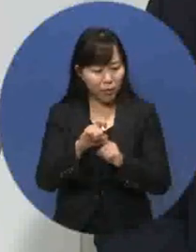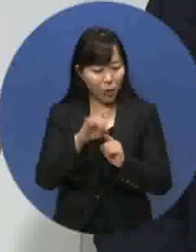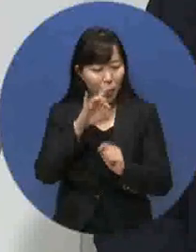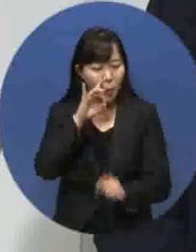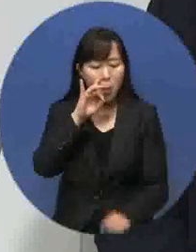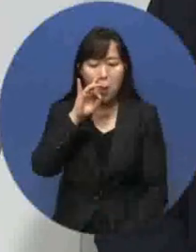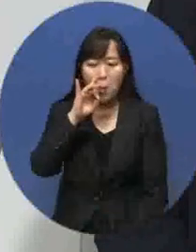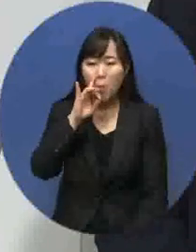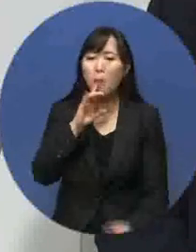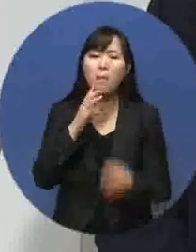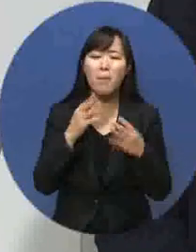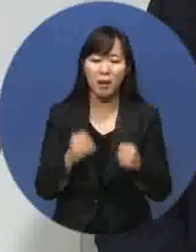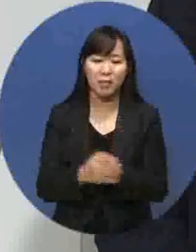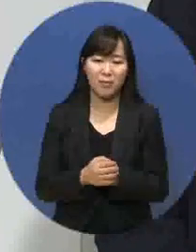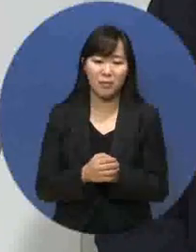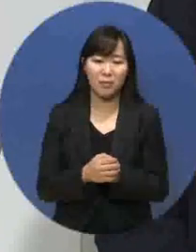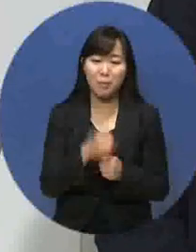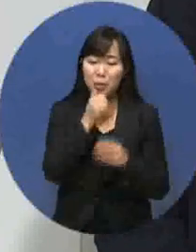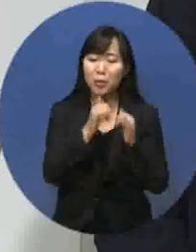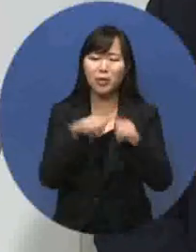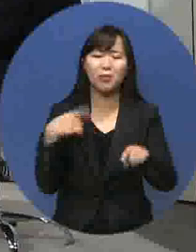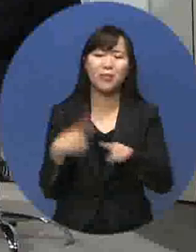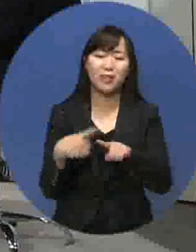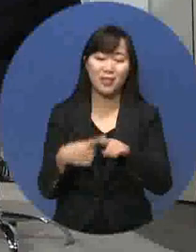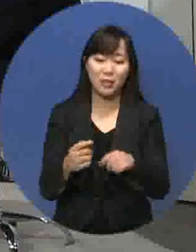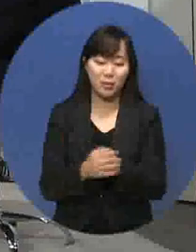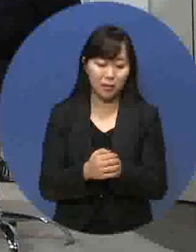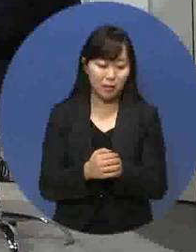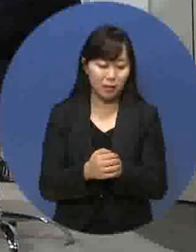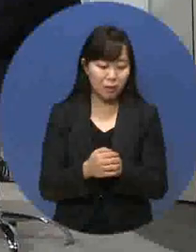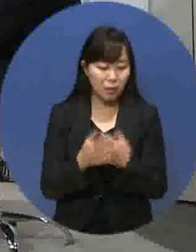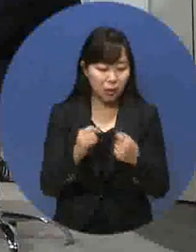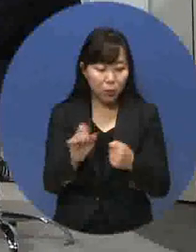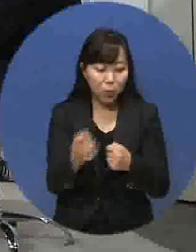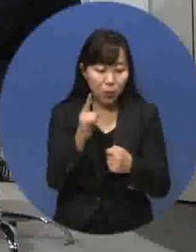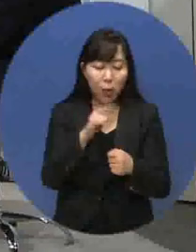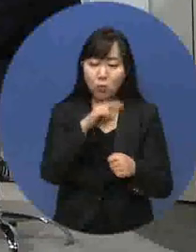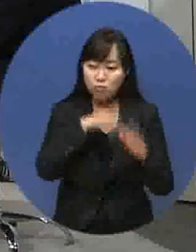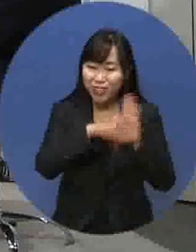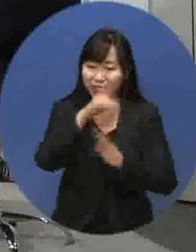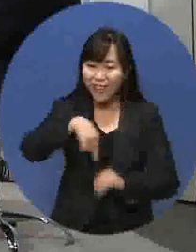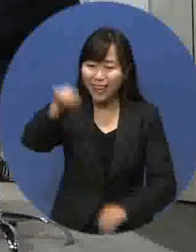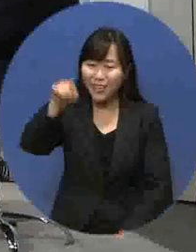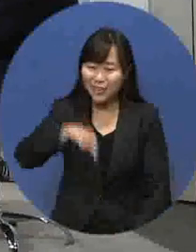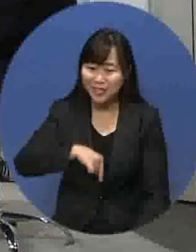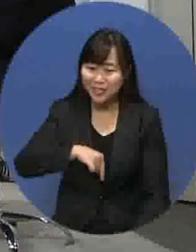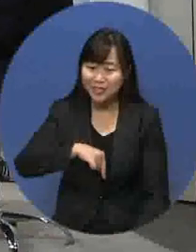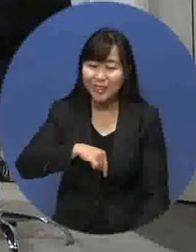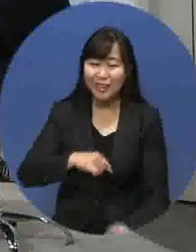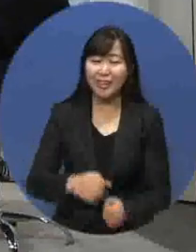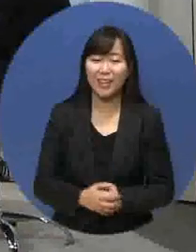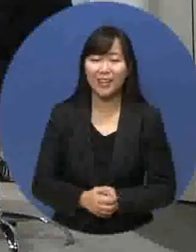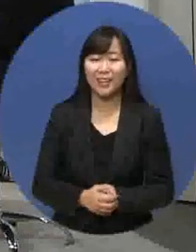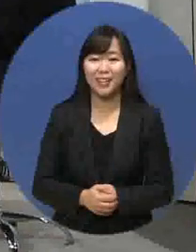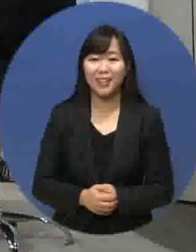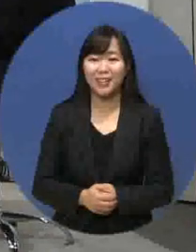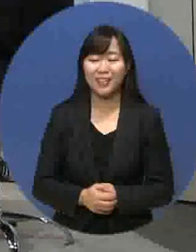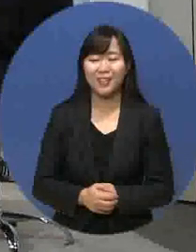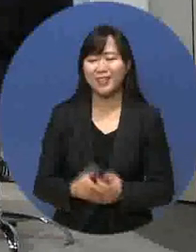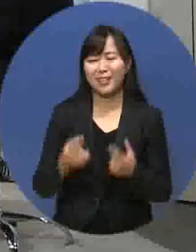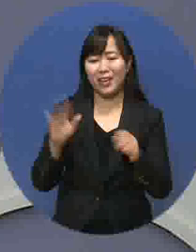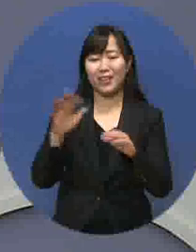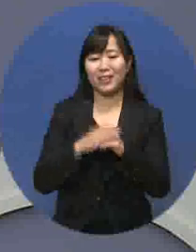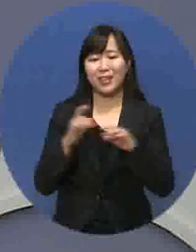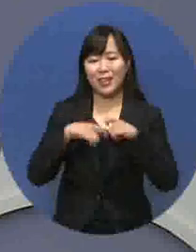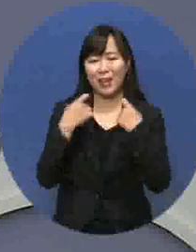작품들이 많으신 것 같아요. 변호인도 그래. 어떻게 그런 계기는 뭐 북한에 갔다 오셨어요? 그런 건 아니고